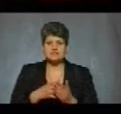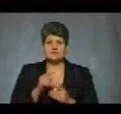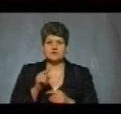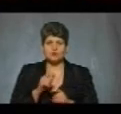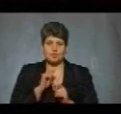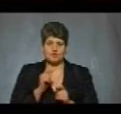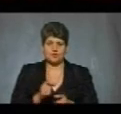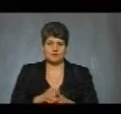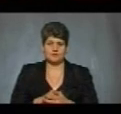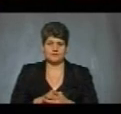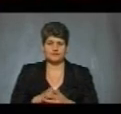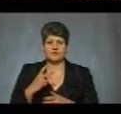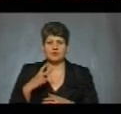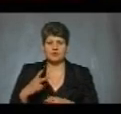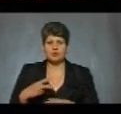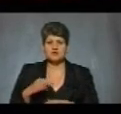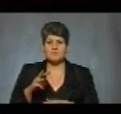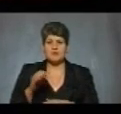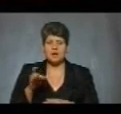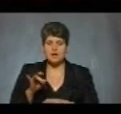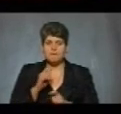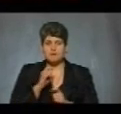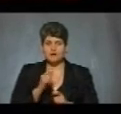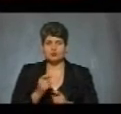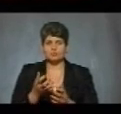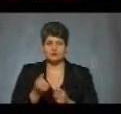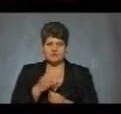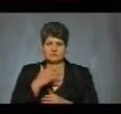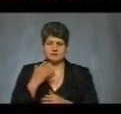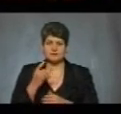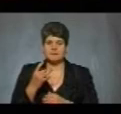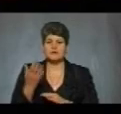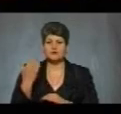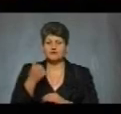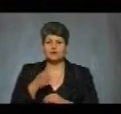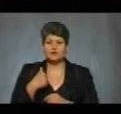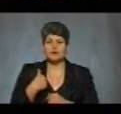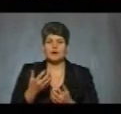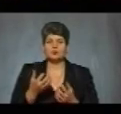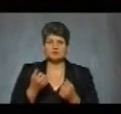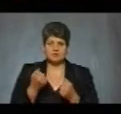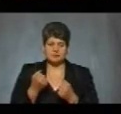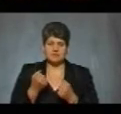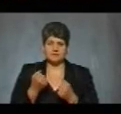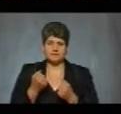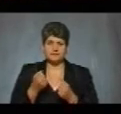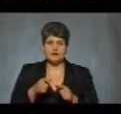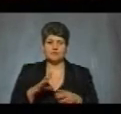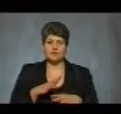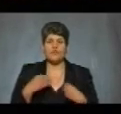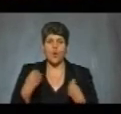подарунок. Її донечка Марія подарунки з Чехії отримує не вперше. Минулого року я отримала, що там були